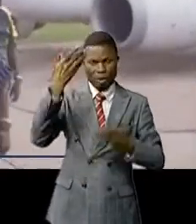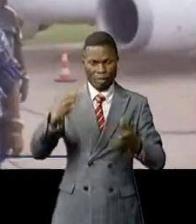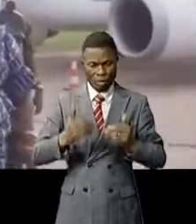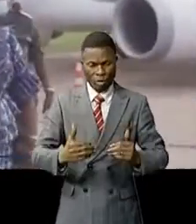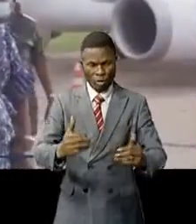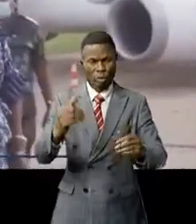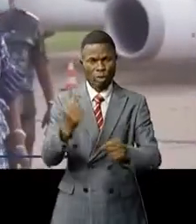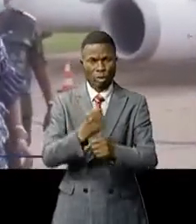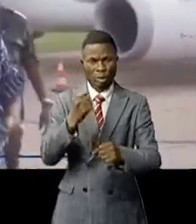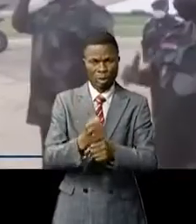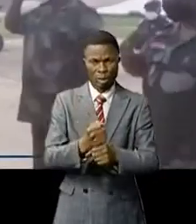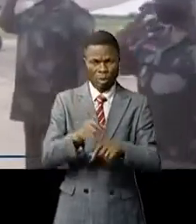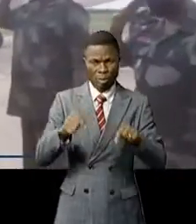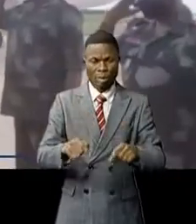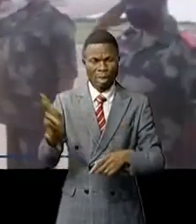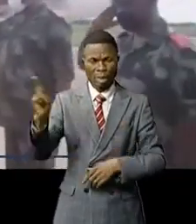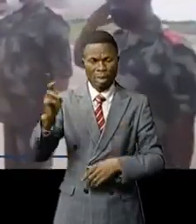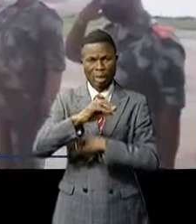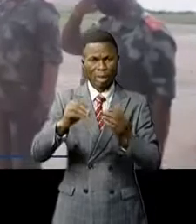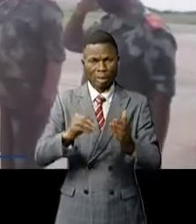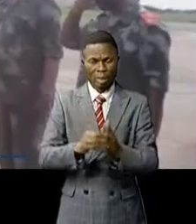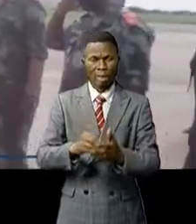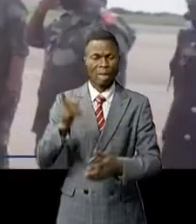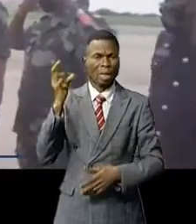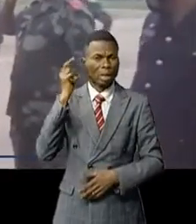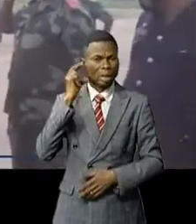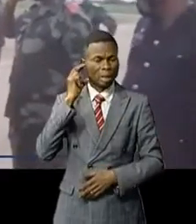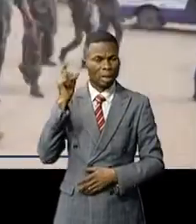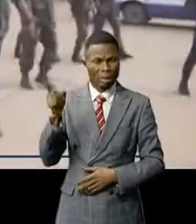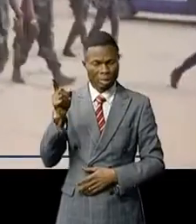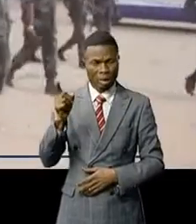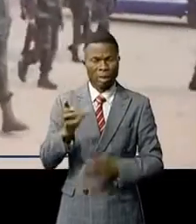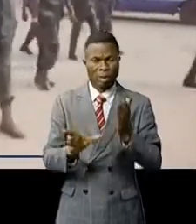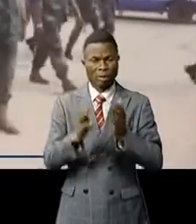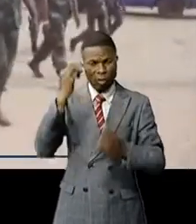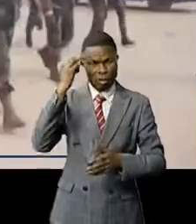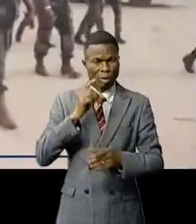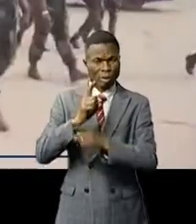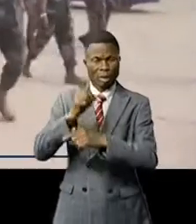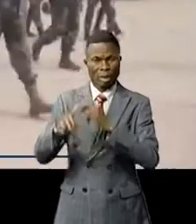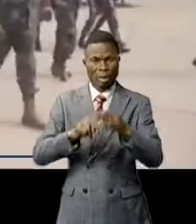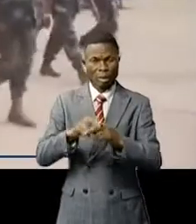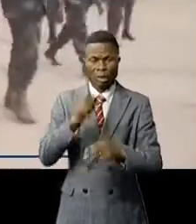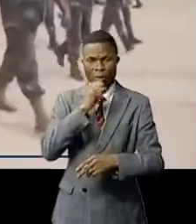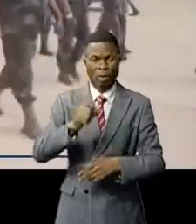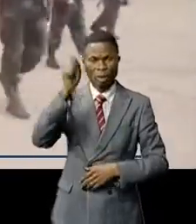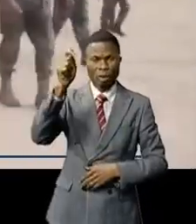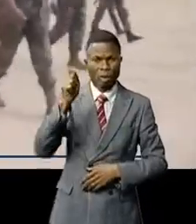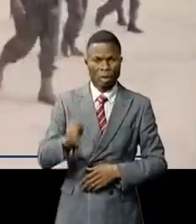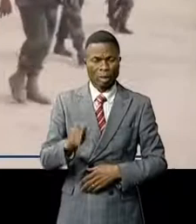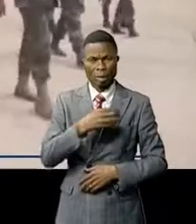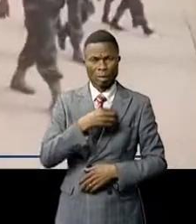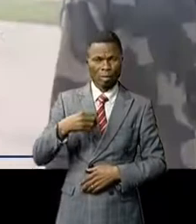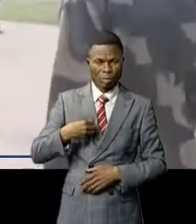poursuivent les travaux, c'est le tour du Kasaï central, précisément à Kananga, où la vice-ministre de la Défense nationale et ancien combattant,